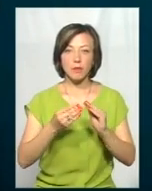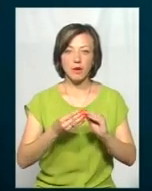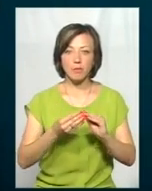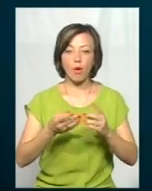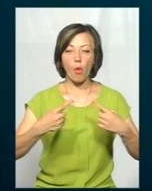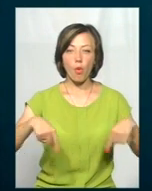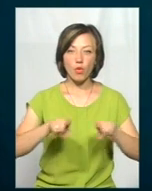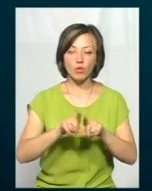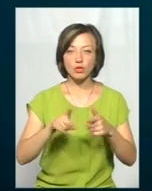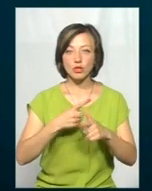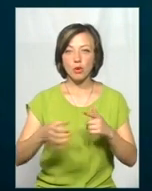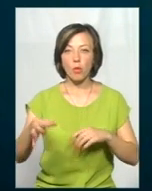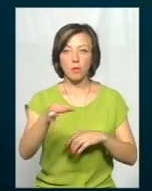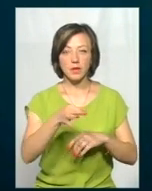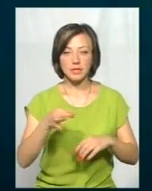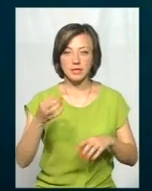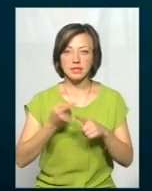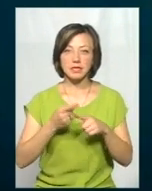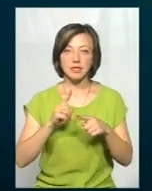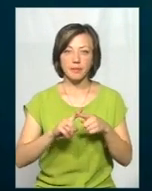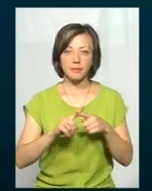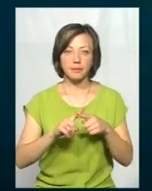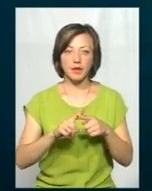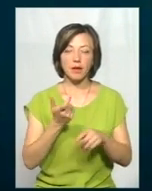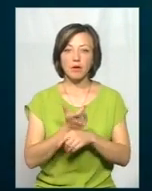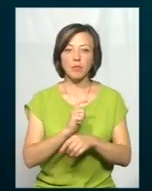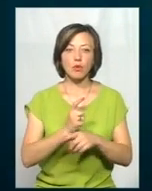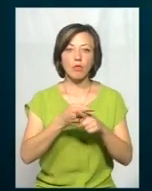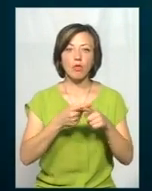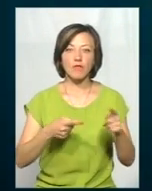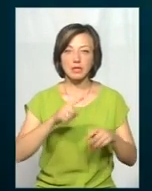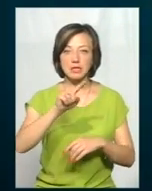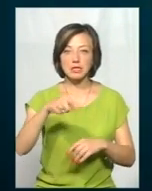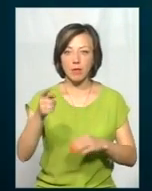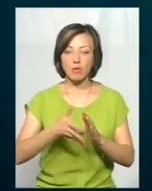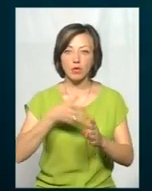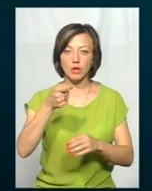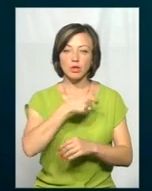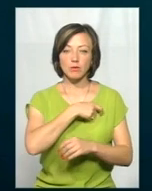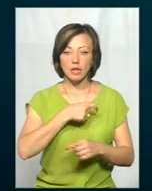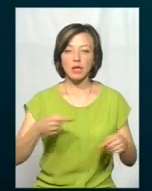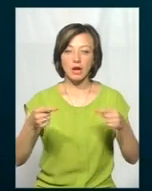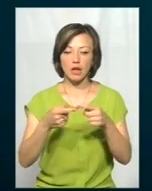інтересами округу чи області депутатів. Це практично понад половина запитів, які подають депутати,